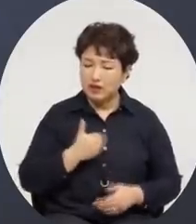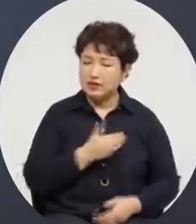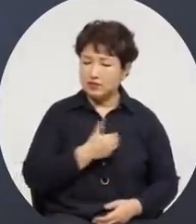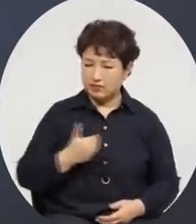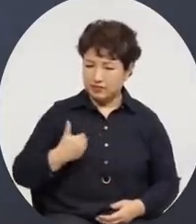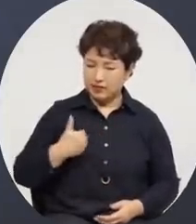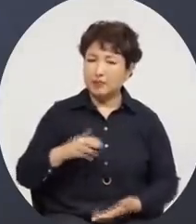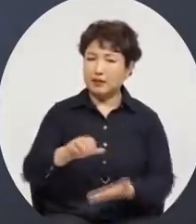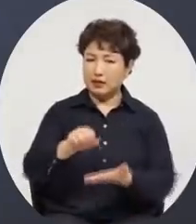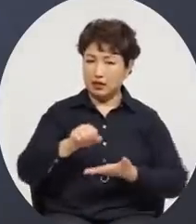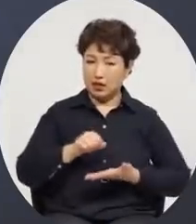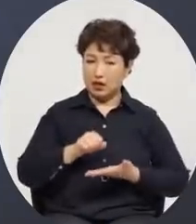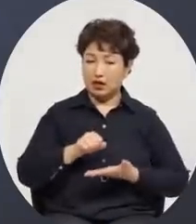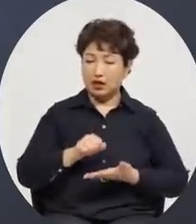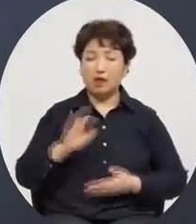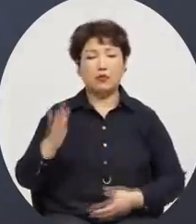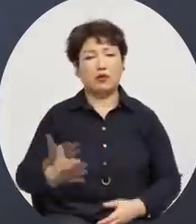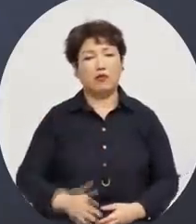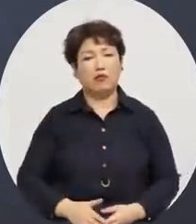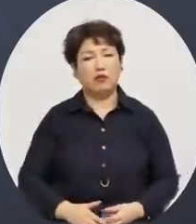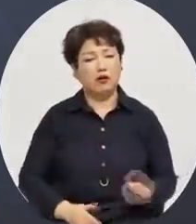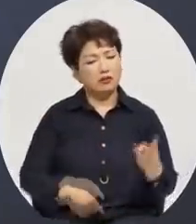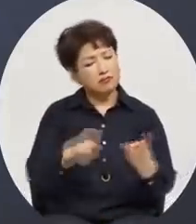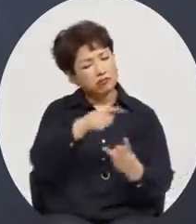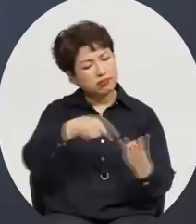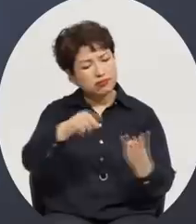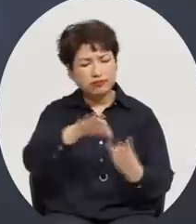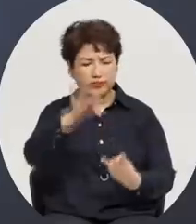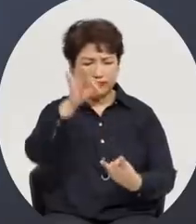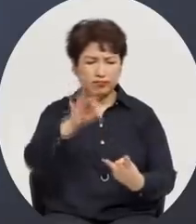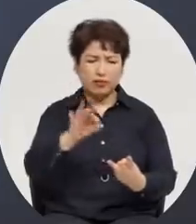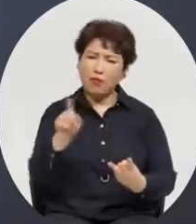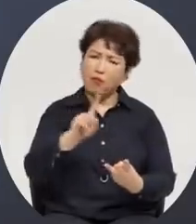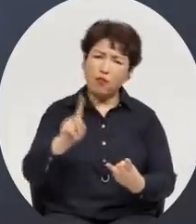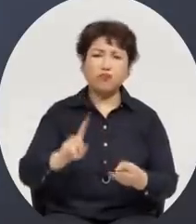이렇게 생각해야 돼. 그래서 뭐 아무 선택이나 해도 돼요.